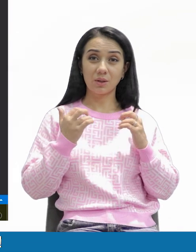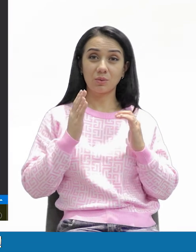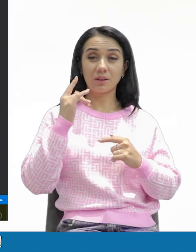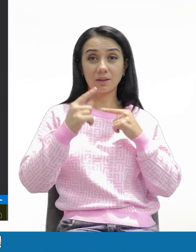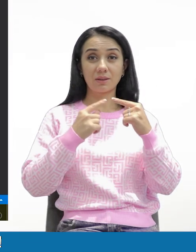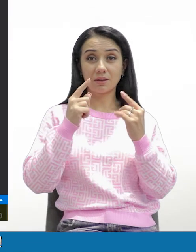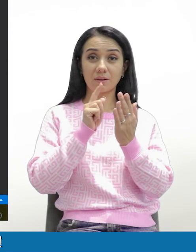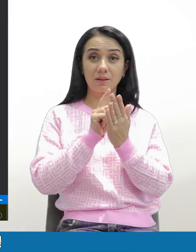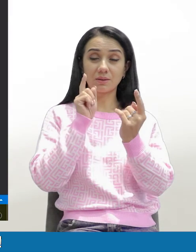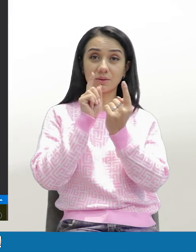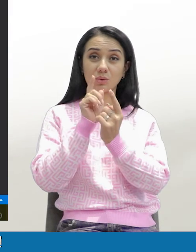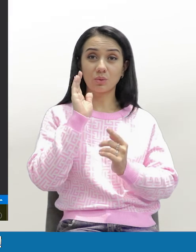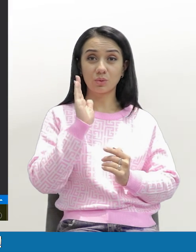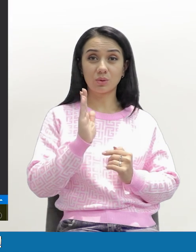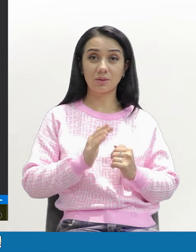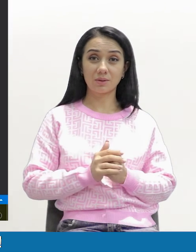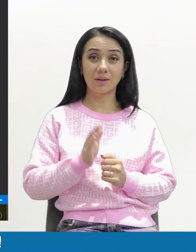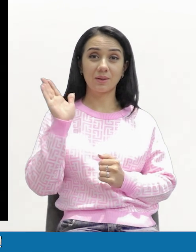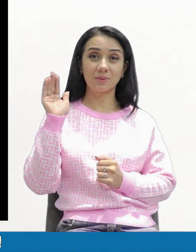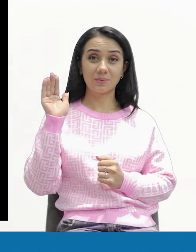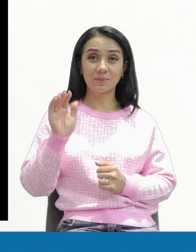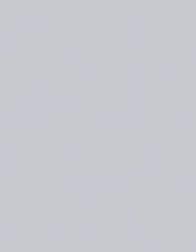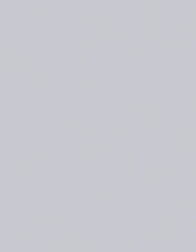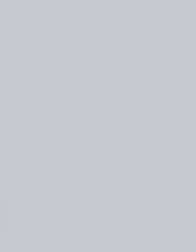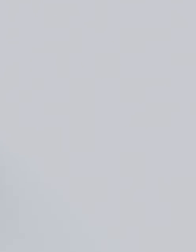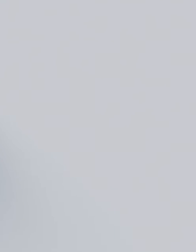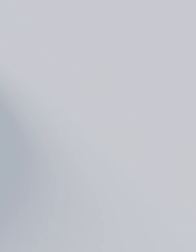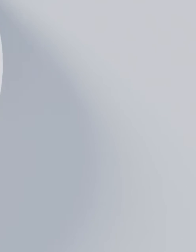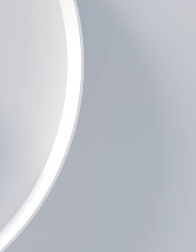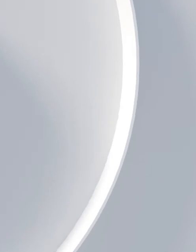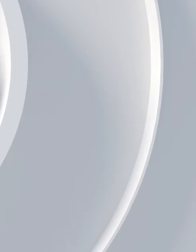sog' bo'linglar, salomat bo'linglar. Keyingi darsda ko'rishguncha, xayr deymiz.